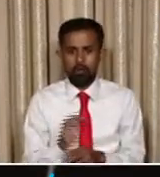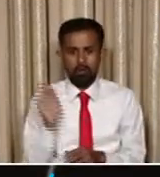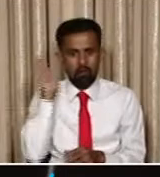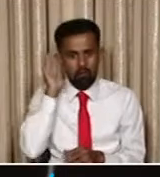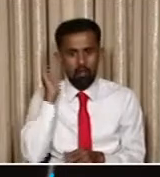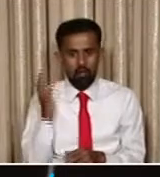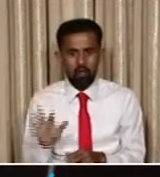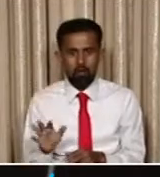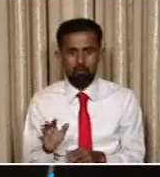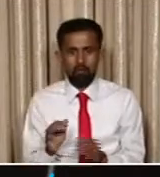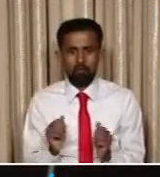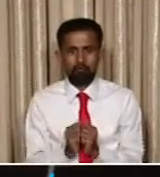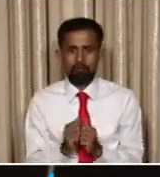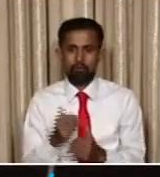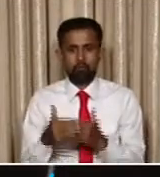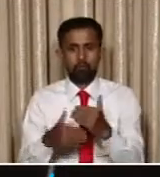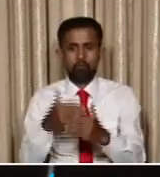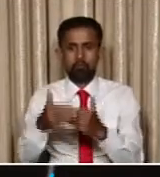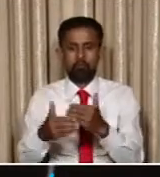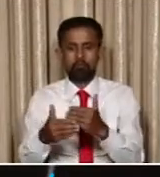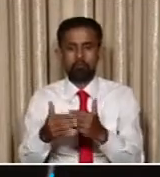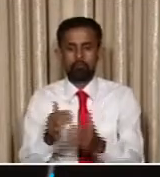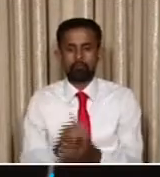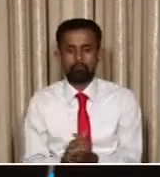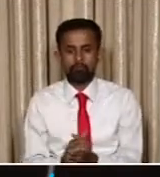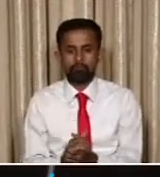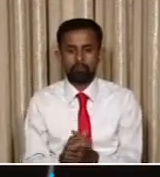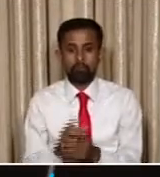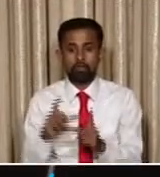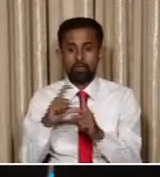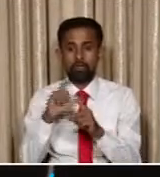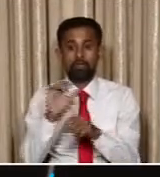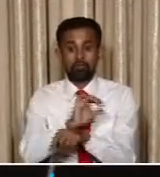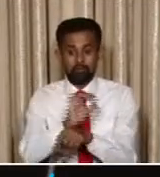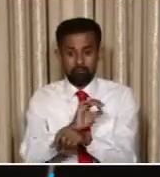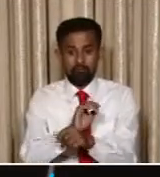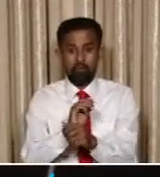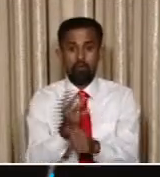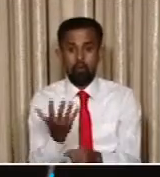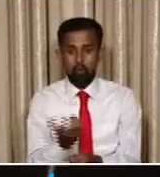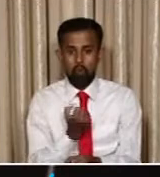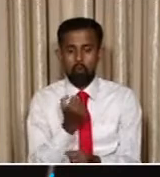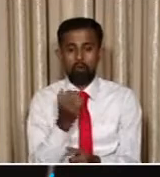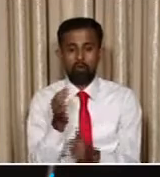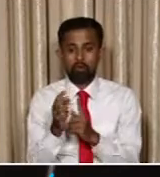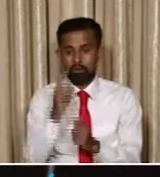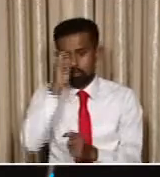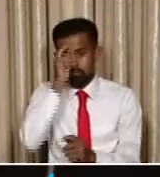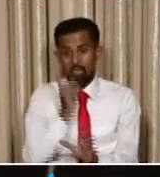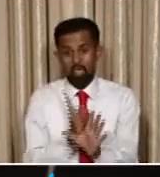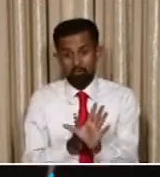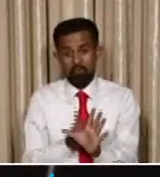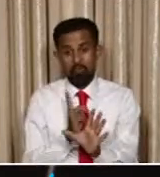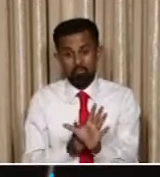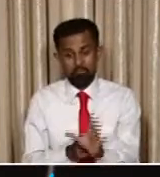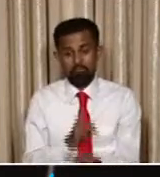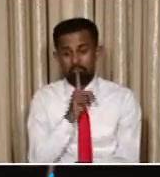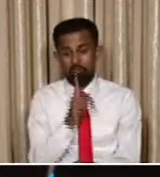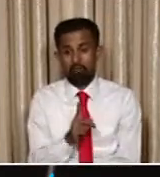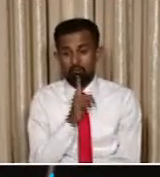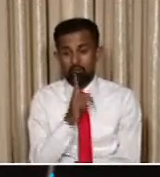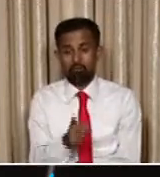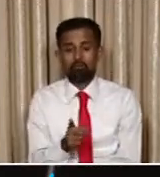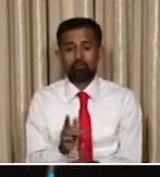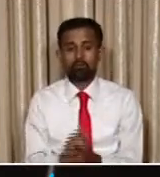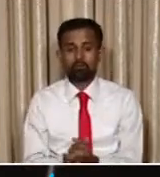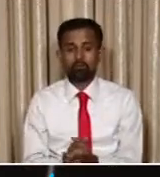නමුත් අපි ඒක වැඩ කරගෙන යනවා මේවට ඩිජිටලයිස් වෙන්න ඕනේ කියලා ජනාධිපතිතුමා මේ හැමදාම කියන්නේ ඒ